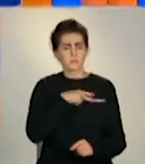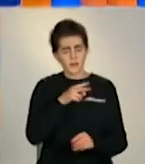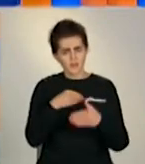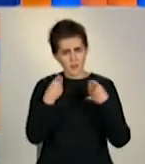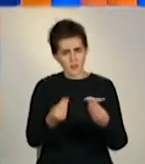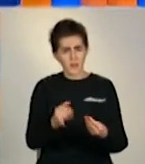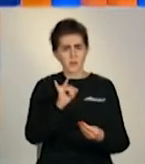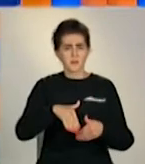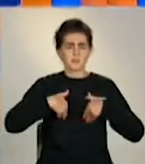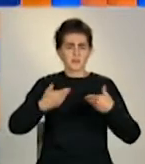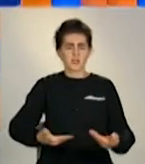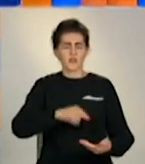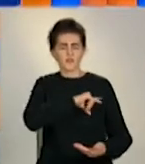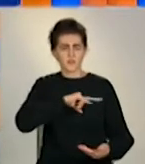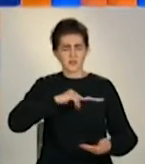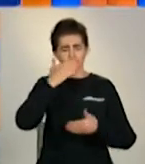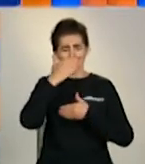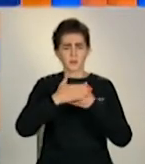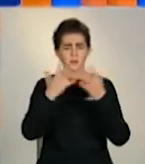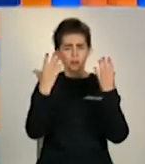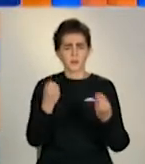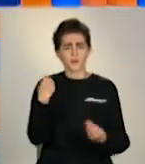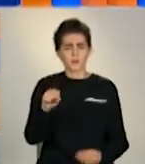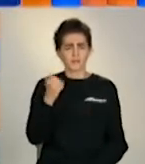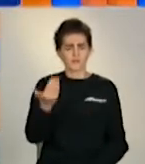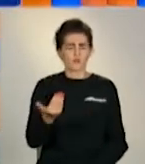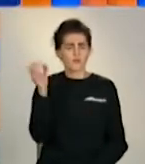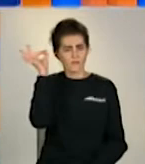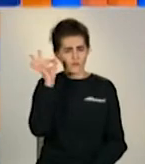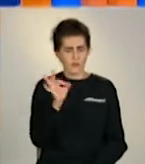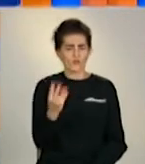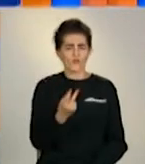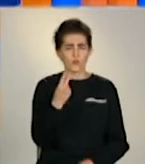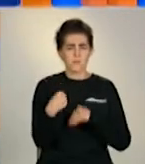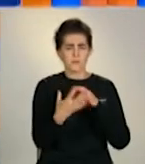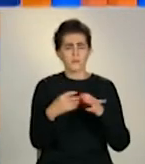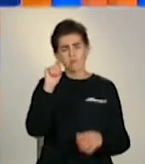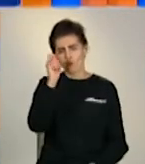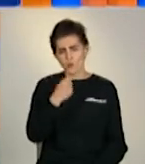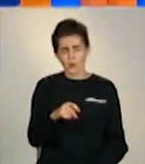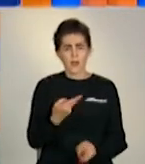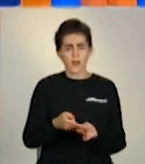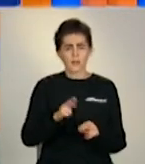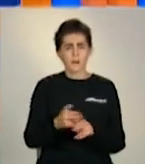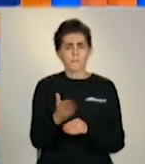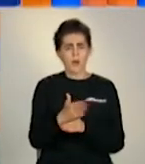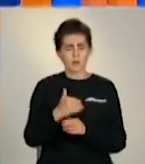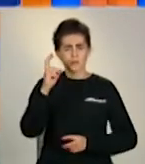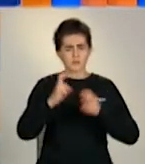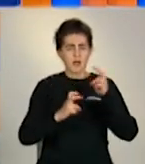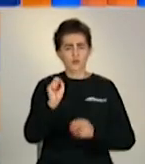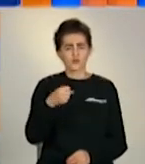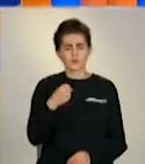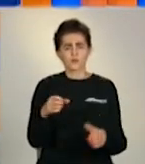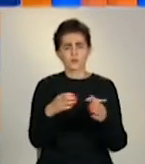привітали ветеранів. Напередодні Дня перемоги над нацизмом у Другій світовій війні представники Маріупольського комбінату «Азовсталь»